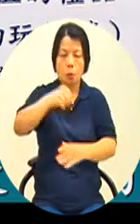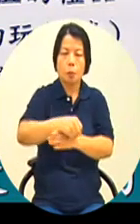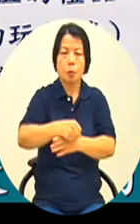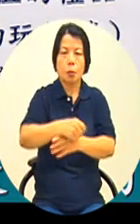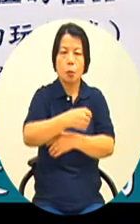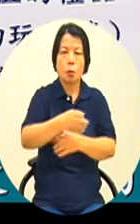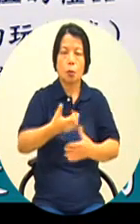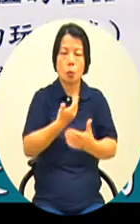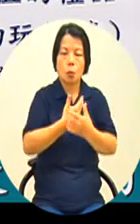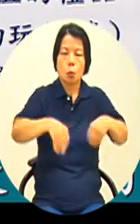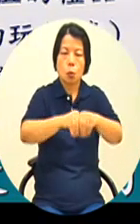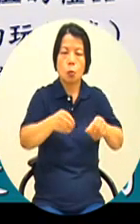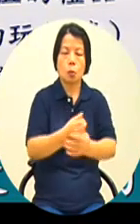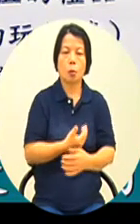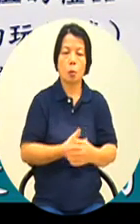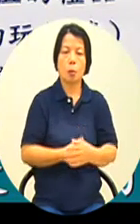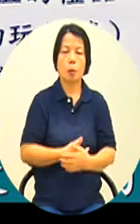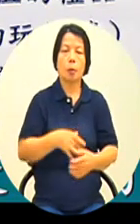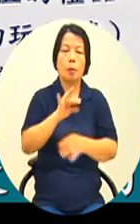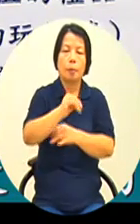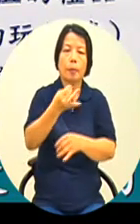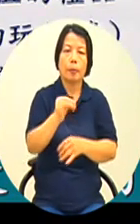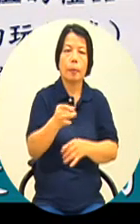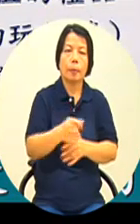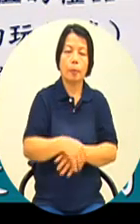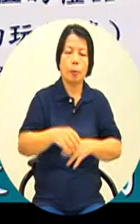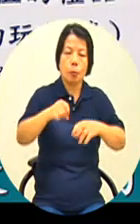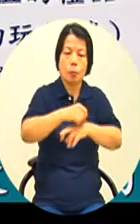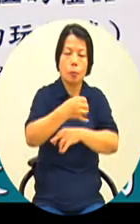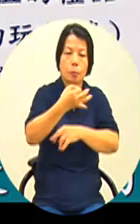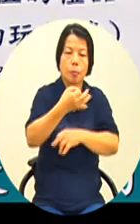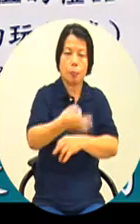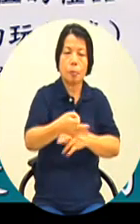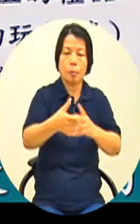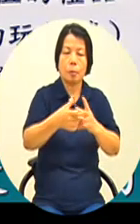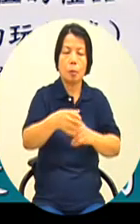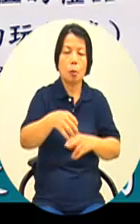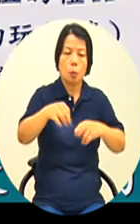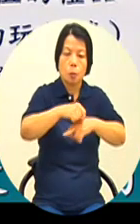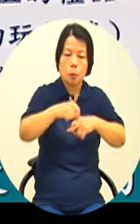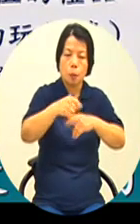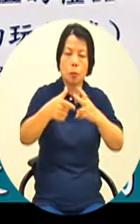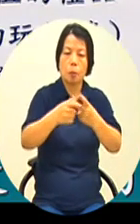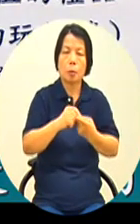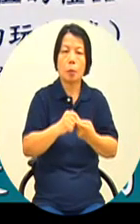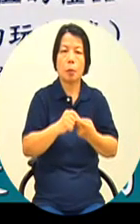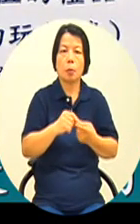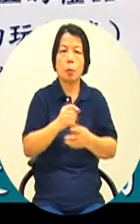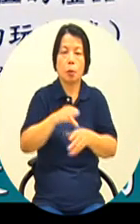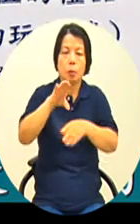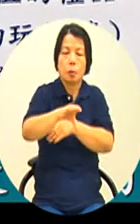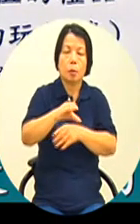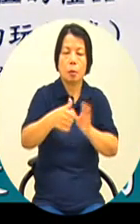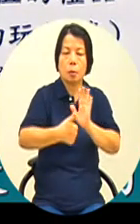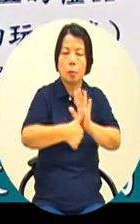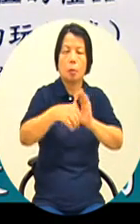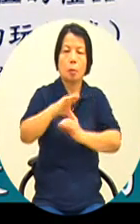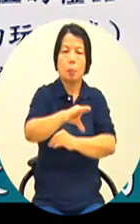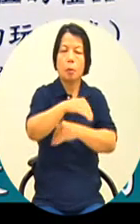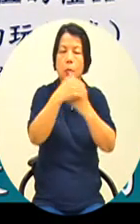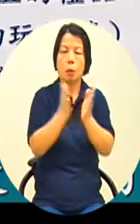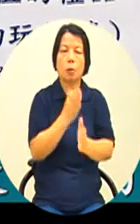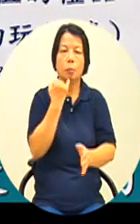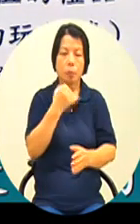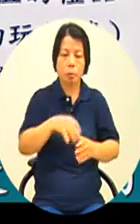百万黄金、百万名车提，可以吗？可以啊！来高雄会当摸彩件啊？哎，那有啥物钱？